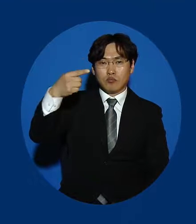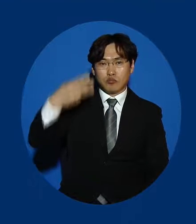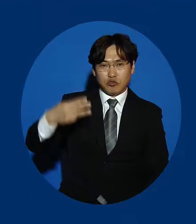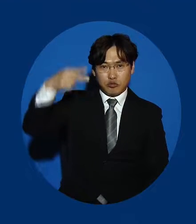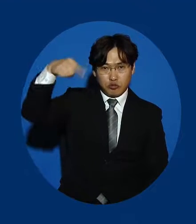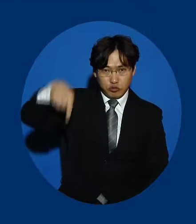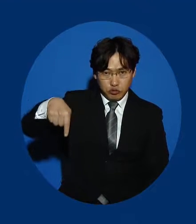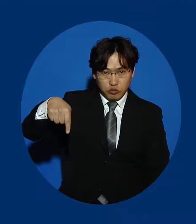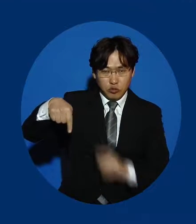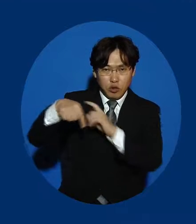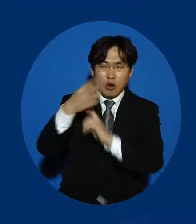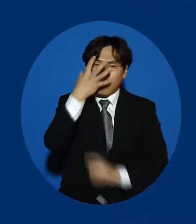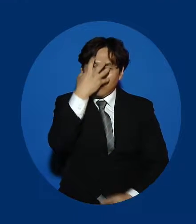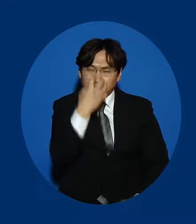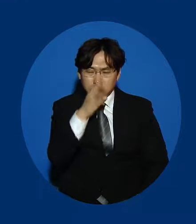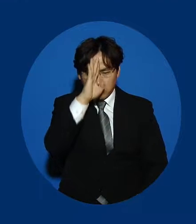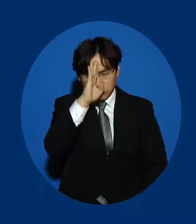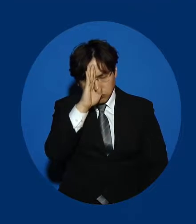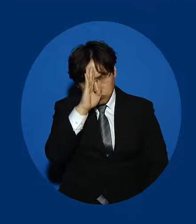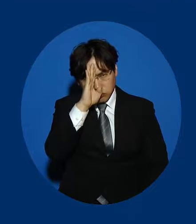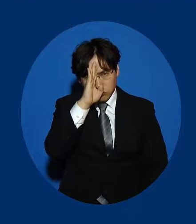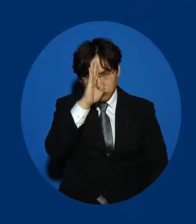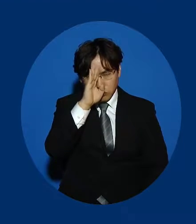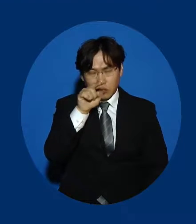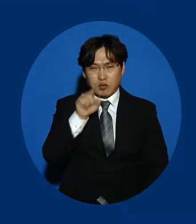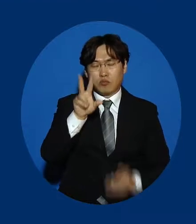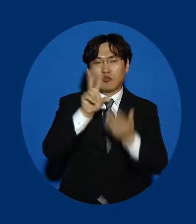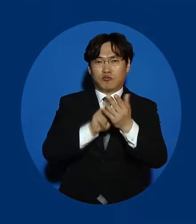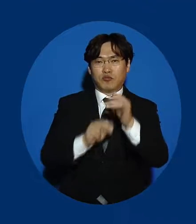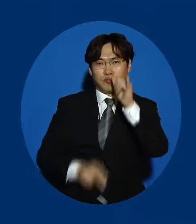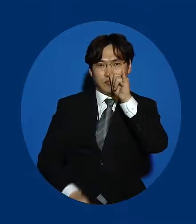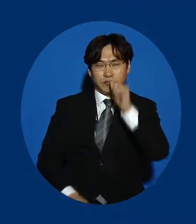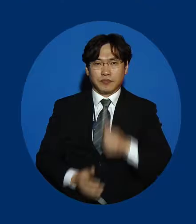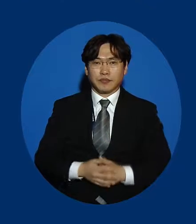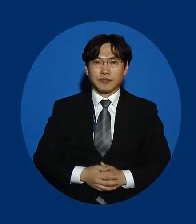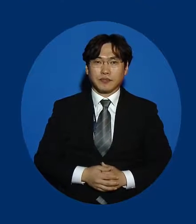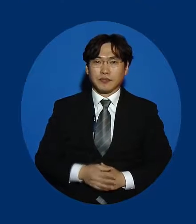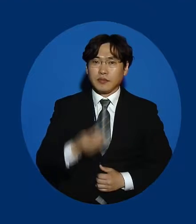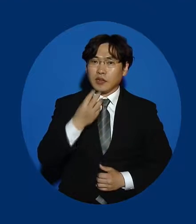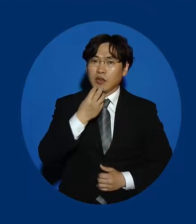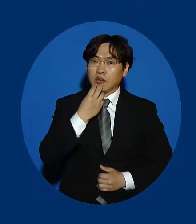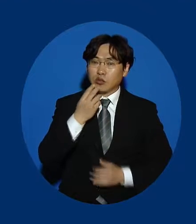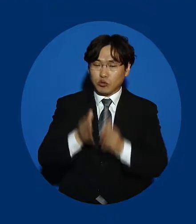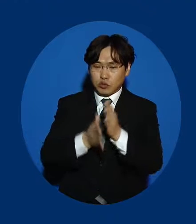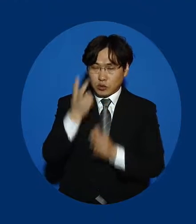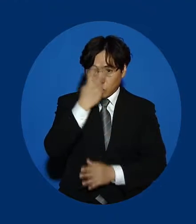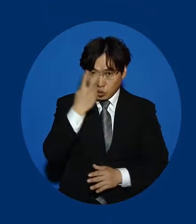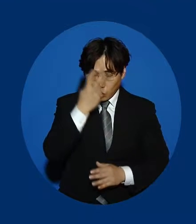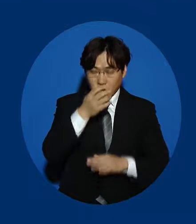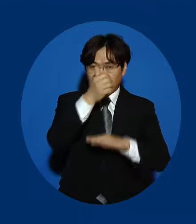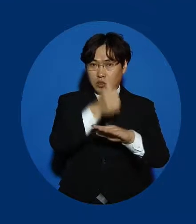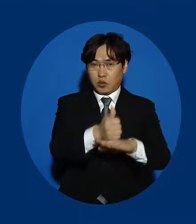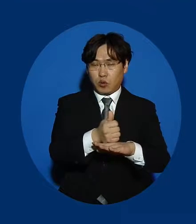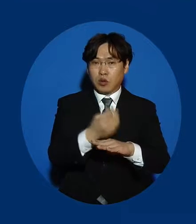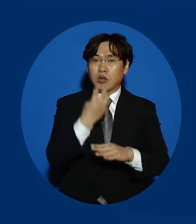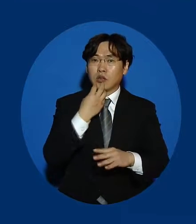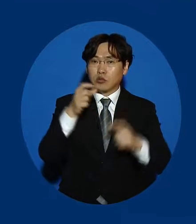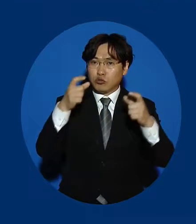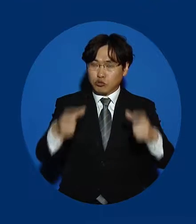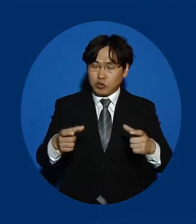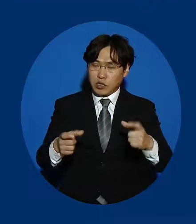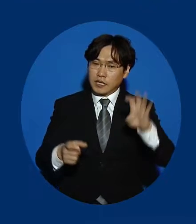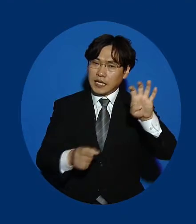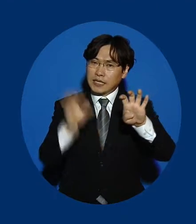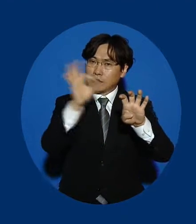코로나 블루가 사회적인 문제로 좀 대두가 됐습니다. 그 지난해 서울시 조사를 보면 서울 시민의